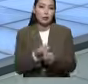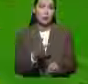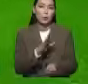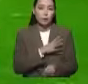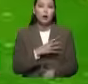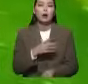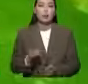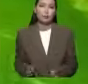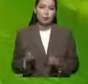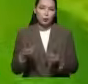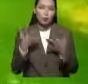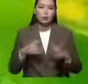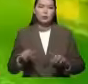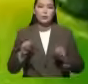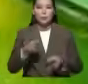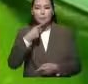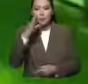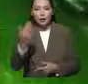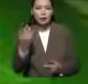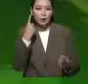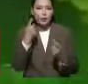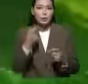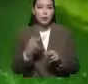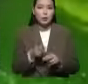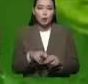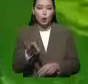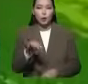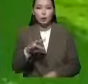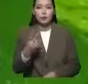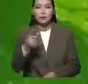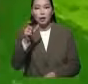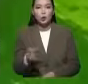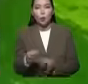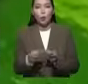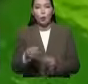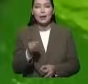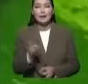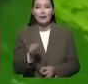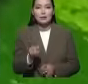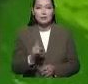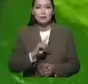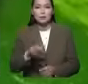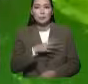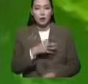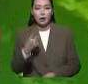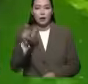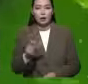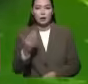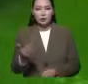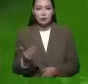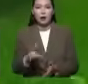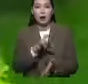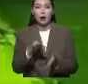ұсталды. Полицейлердің хабарлауынша, Рудныйдың екі тұрғыны облыс орталығына таксимен барған, жолаушының бірі қалаға кіре